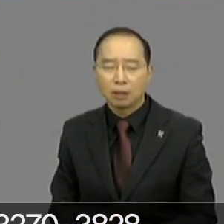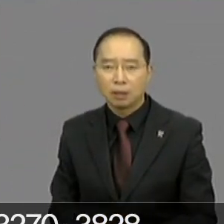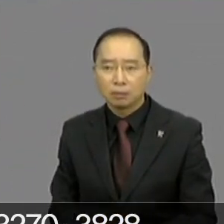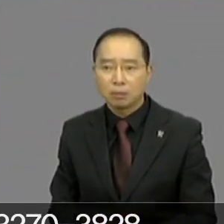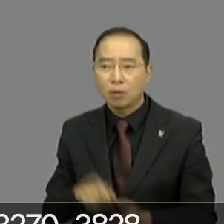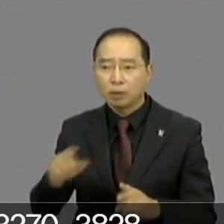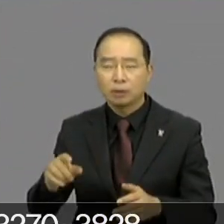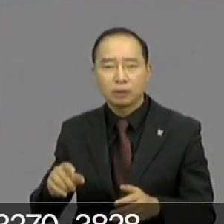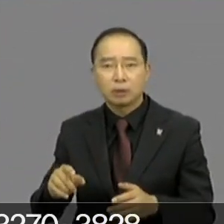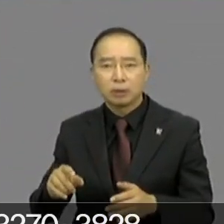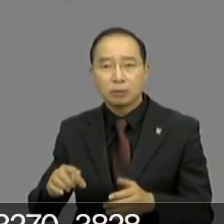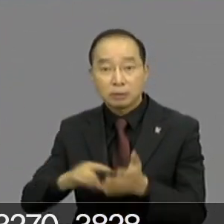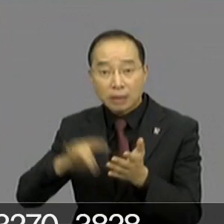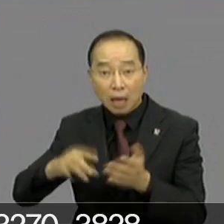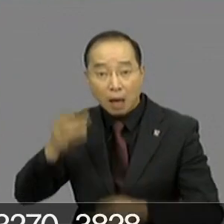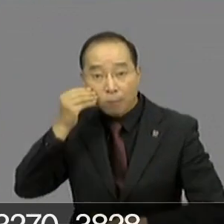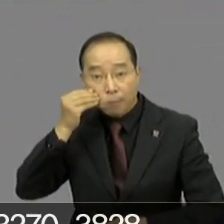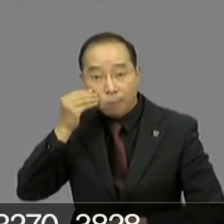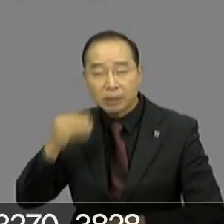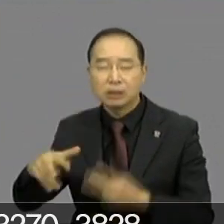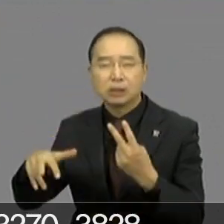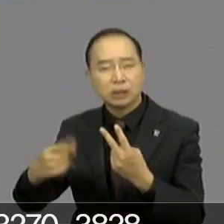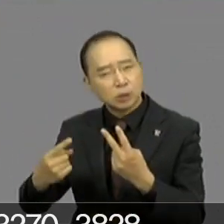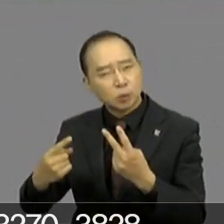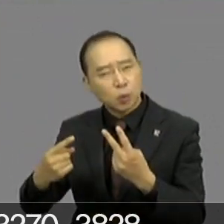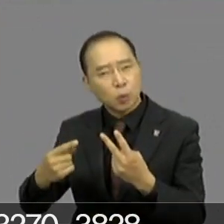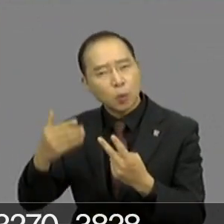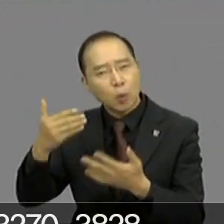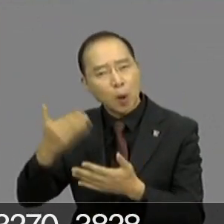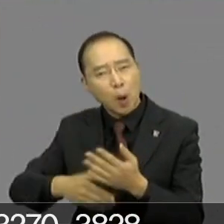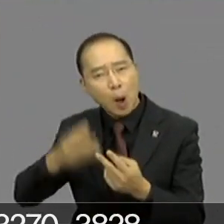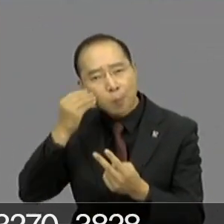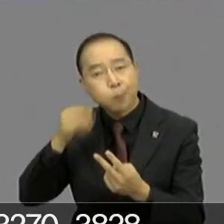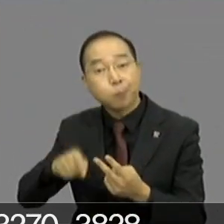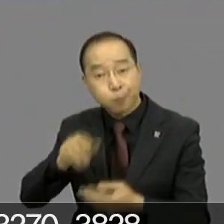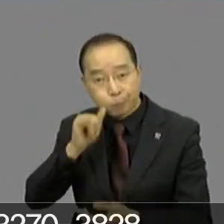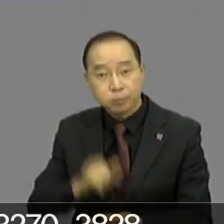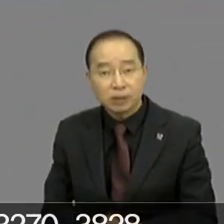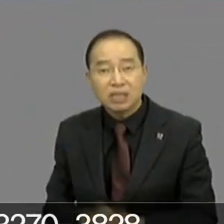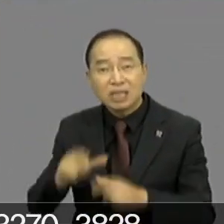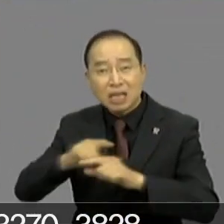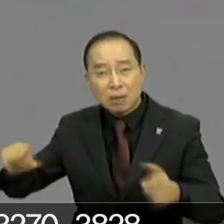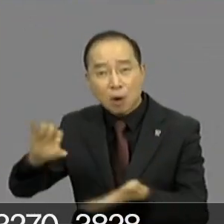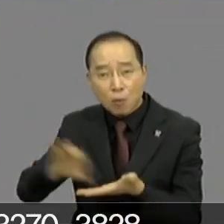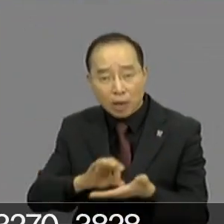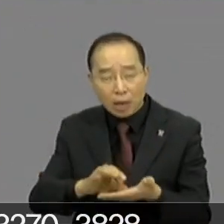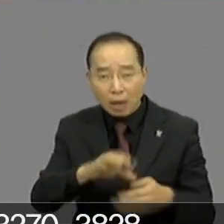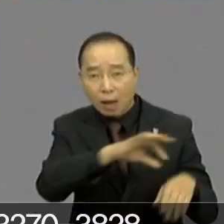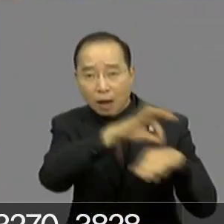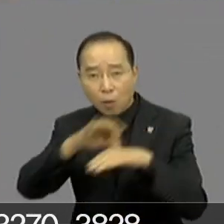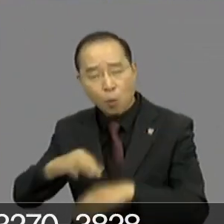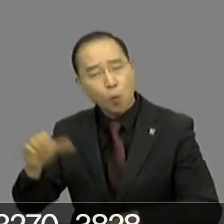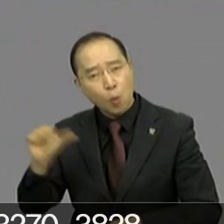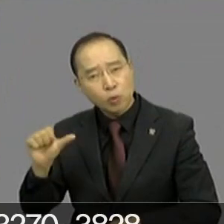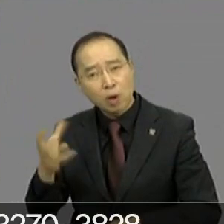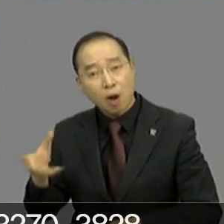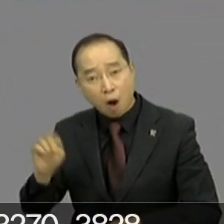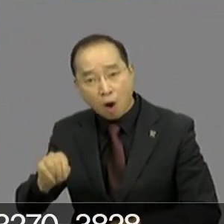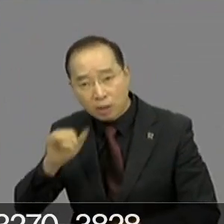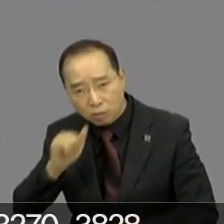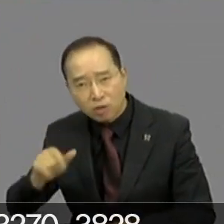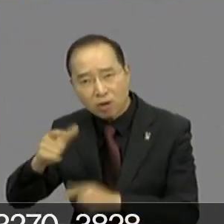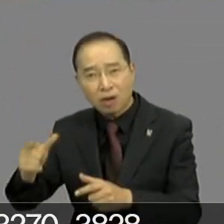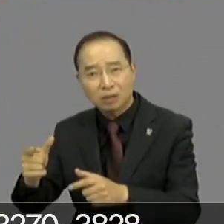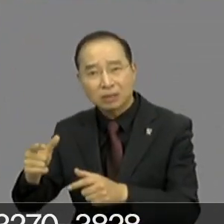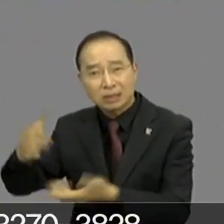미약한 2조 정도 이요 사줘야 내는데 남아 있는데 일반 그러게 이 올 구매한 5000억원 입구에 이런 감정 기분을